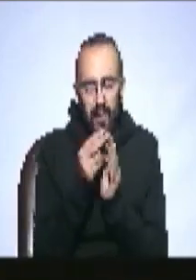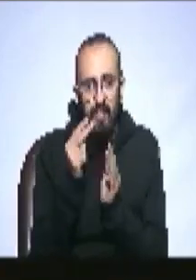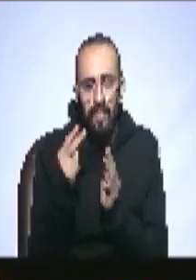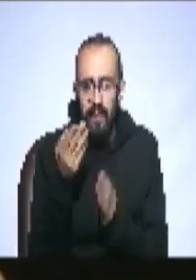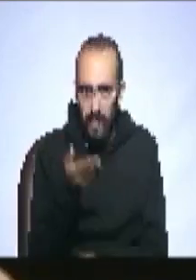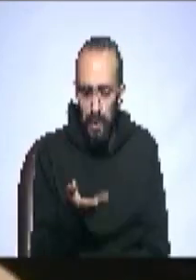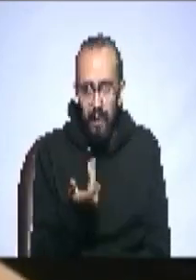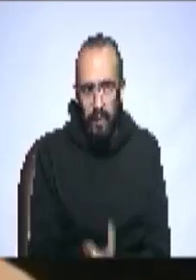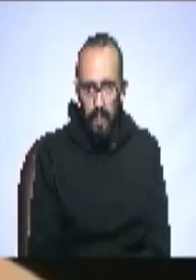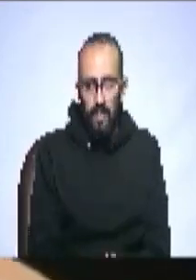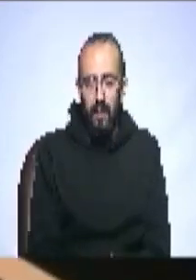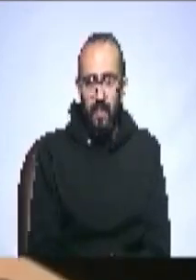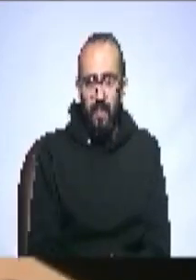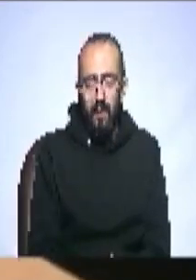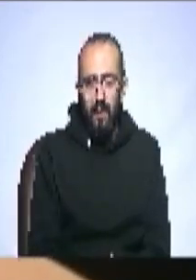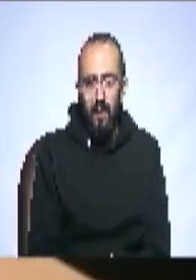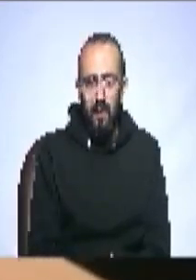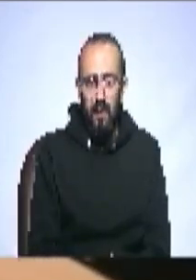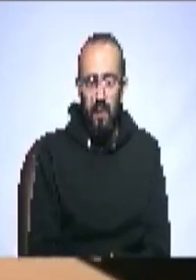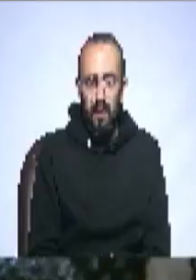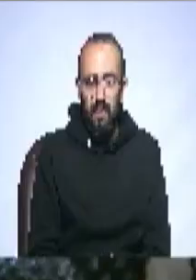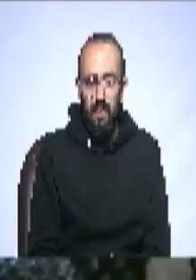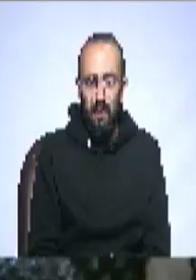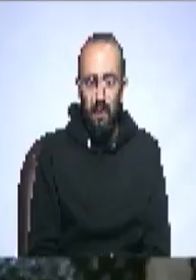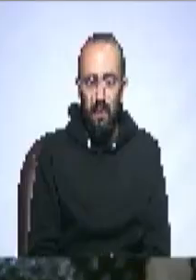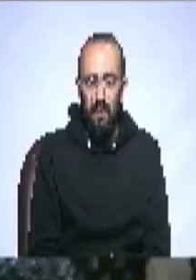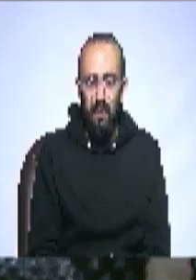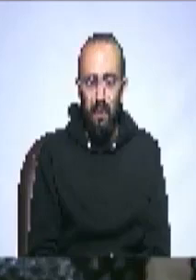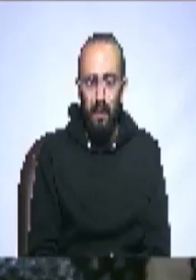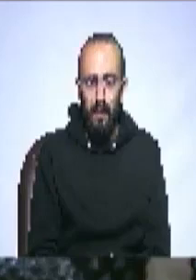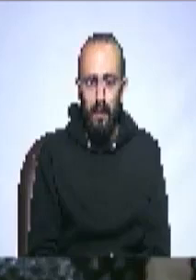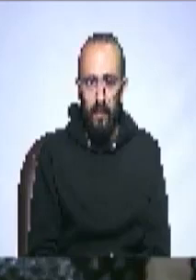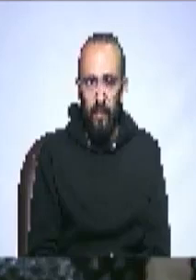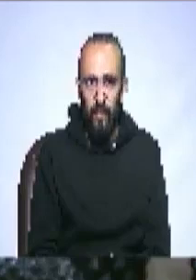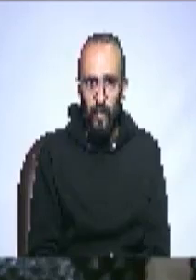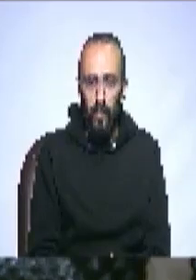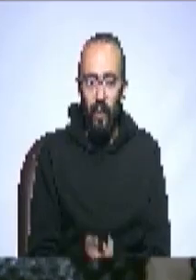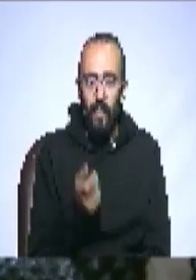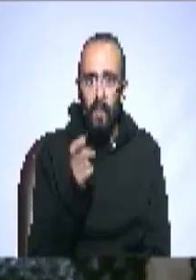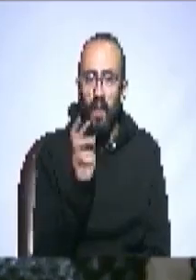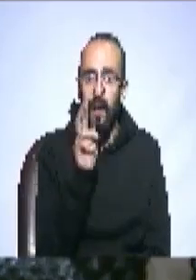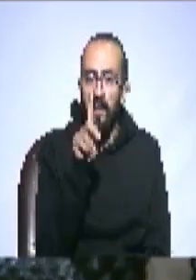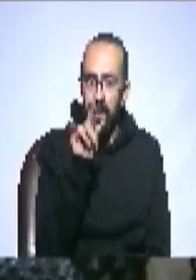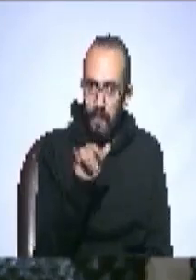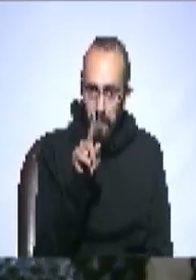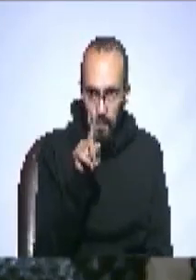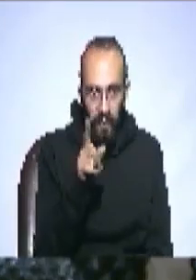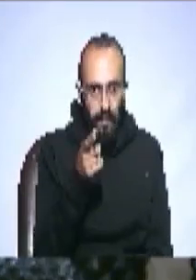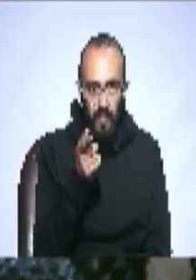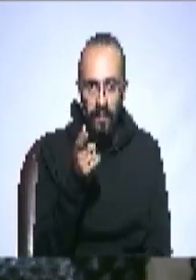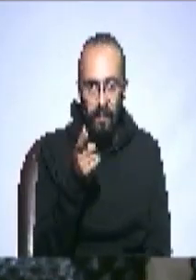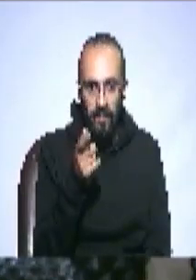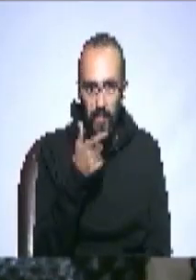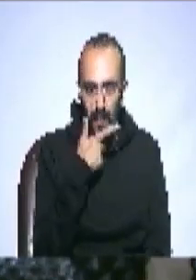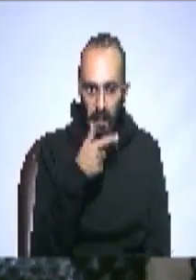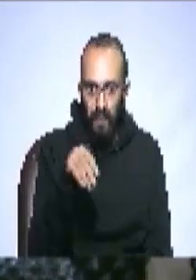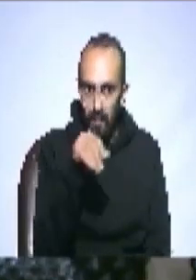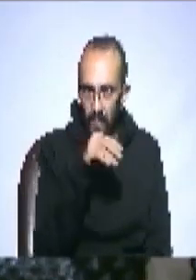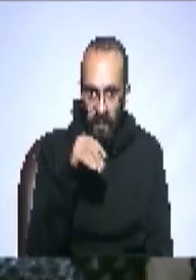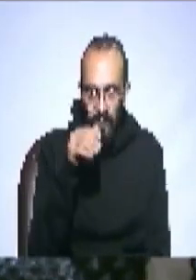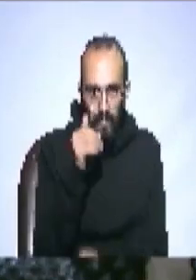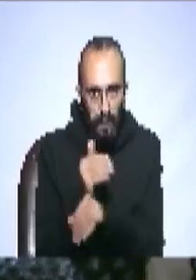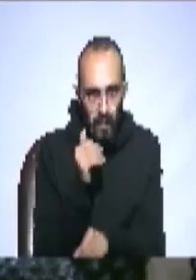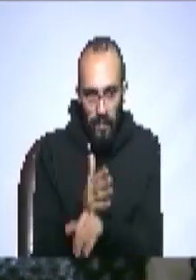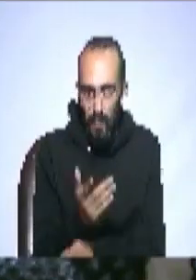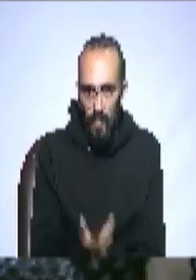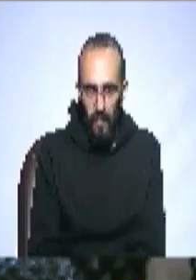كويس. الفول السوداني سعره حلو جدا وكمان في فوايد عالية، الزبيب، الجوز الهند زي ما الشيف حط على